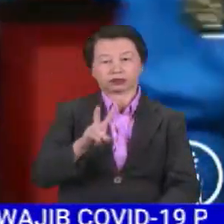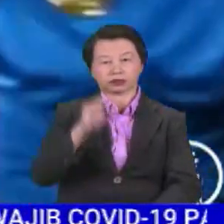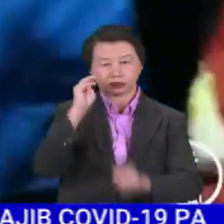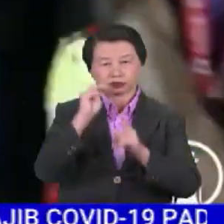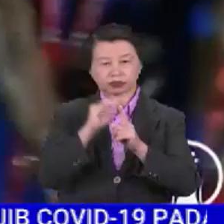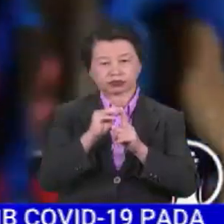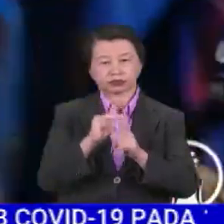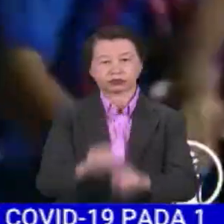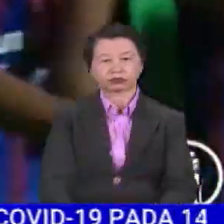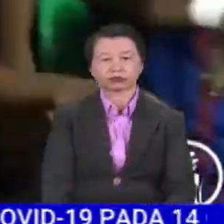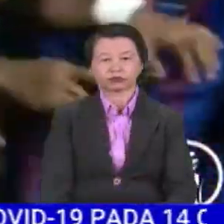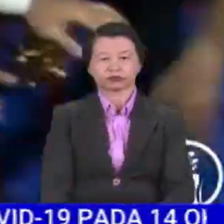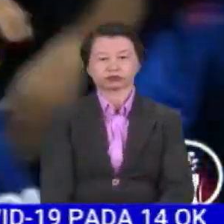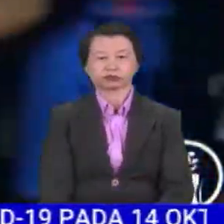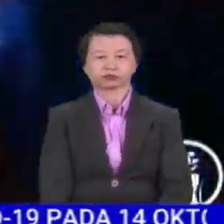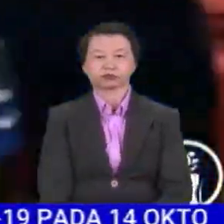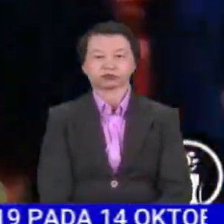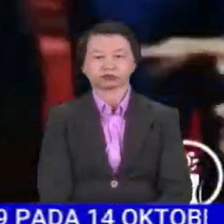mata